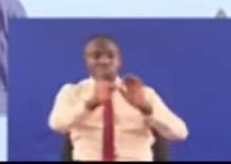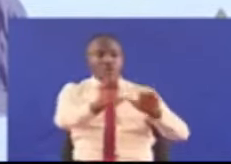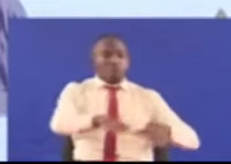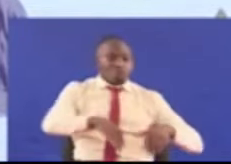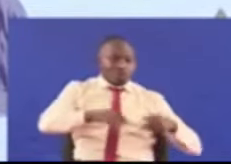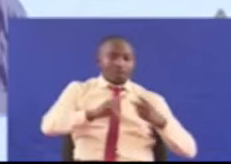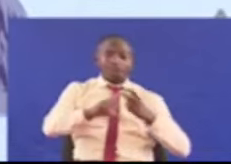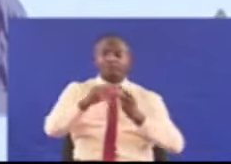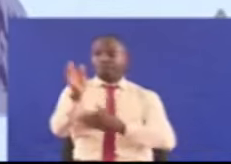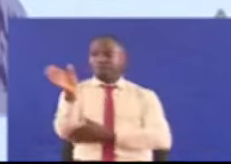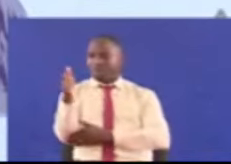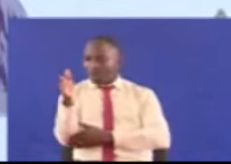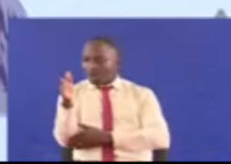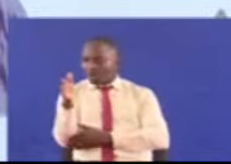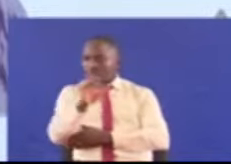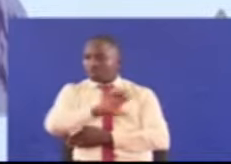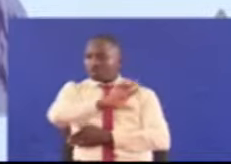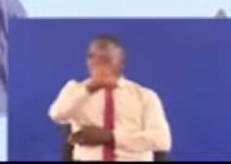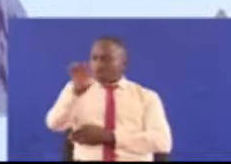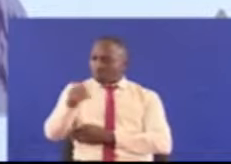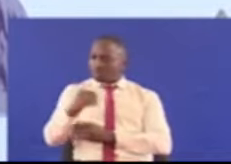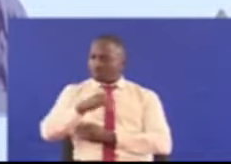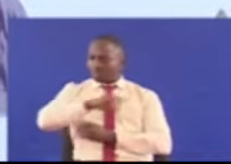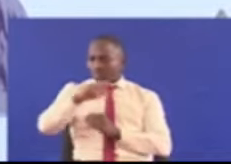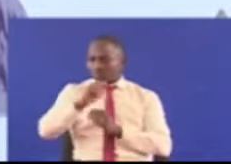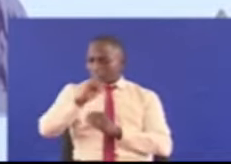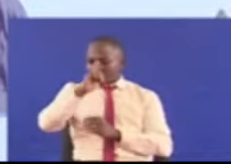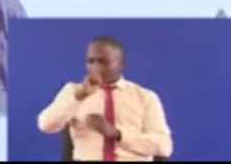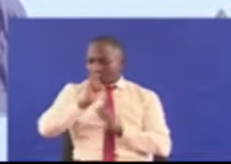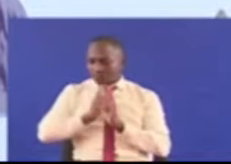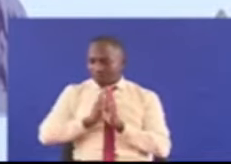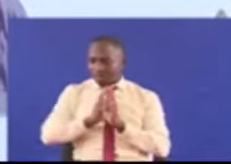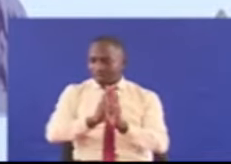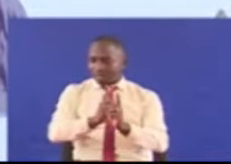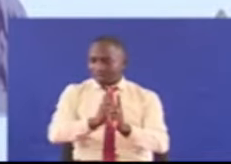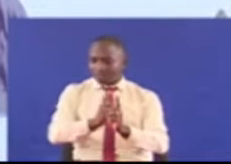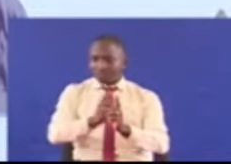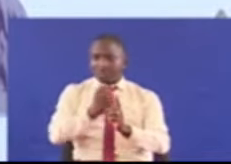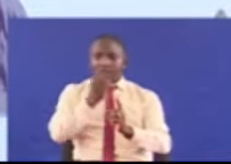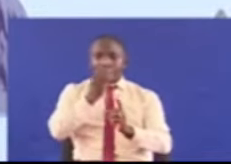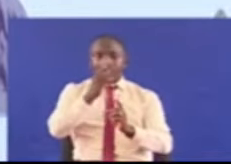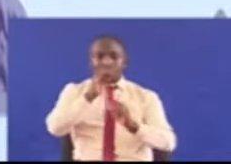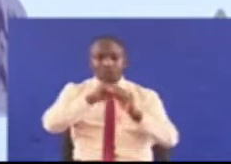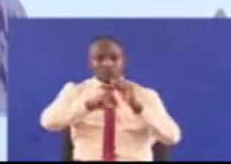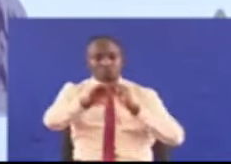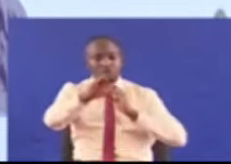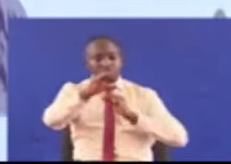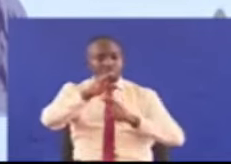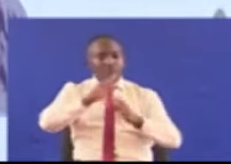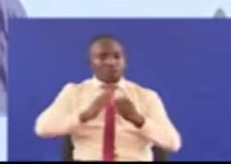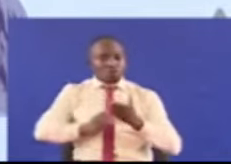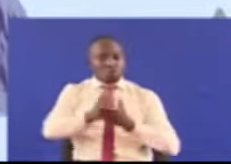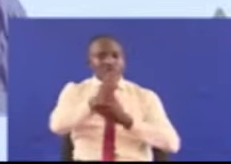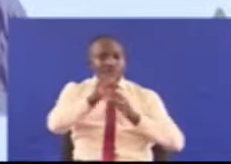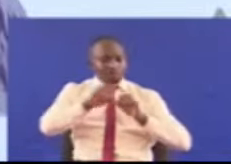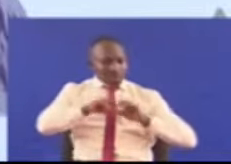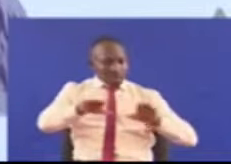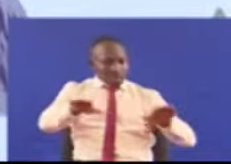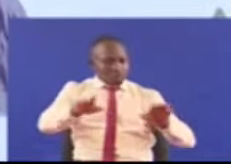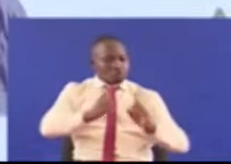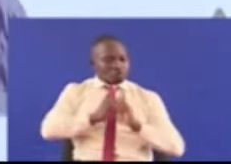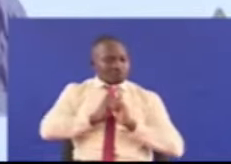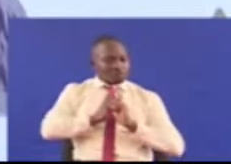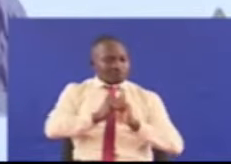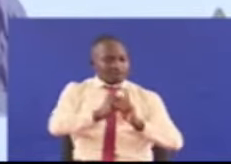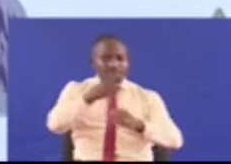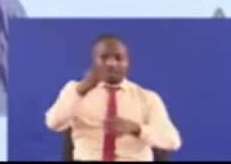mabalozi, kwa kweli tulikuwa tunawafuatilia. Na mlikuwa mnatuma taarifa kupitia mitandao, tulikuwa tunafuatilia sana.